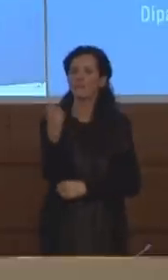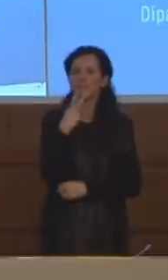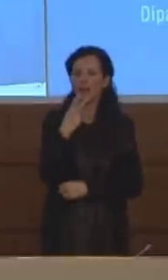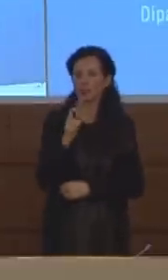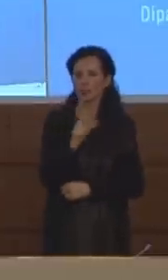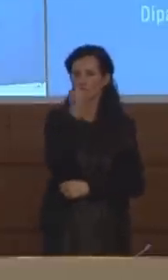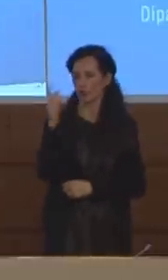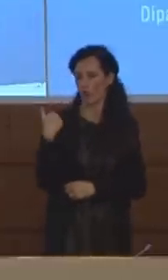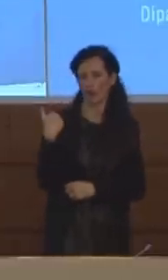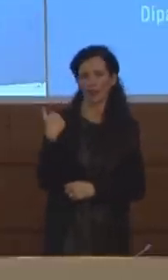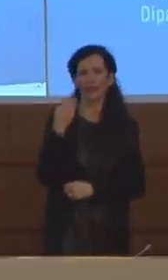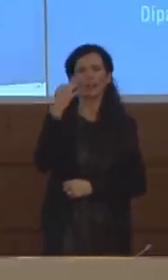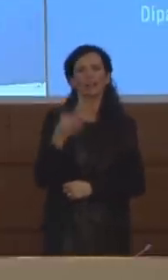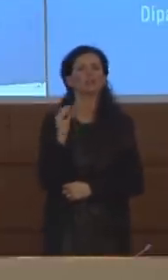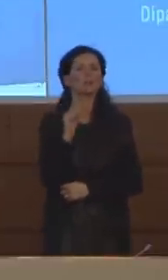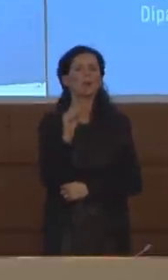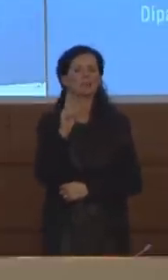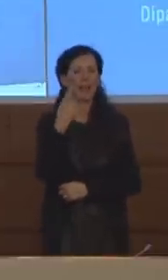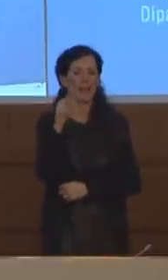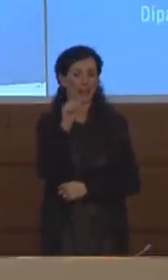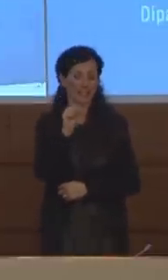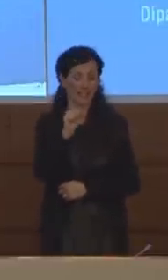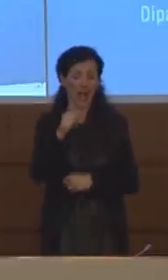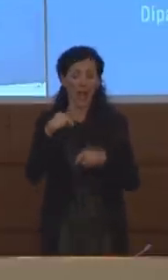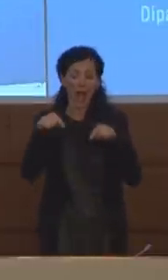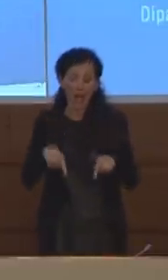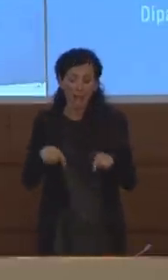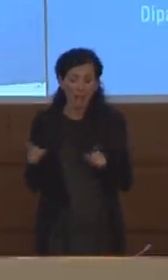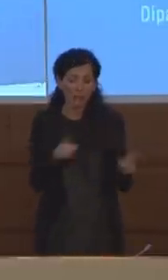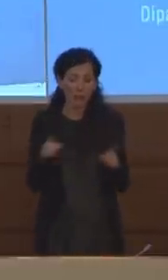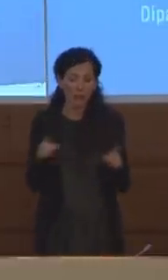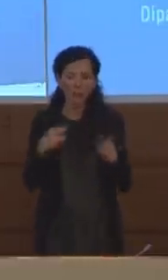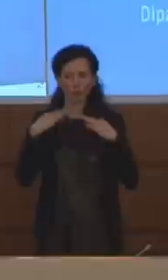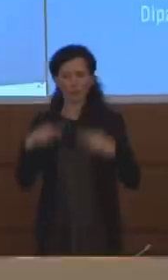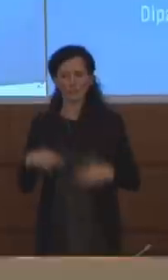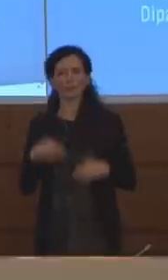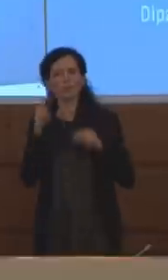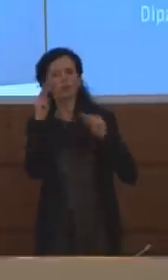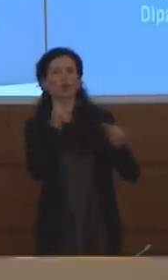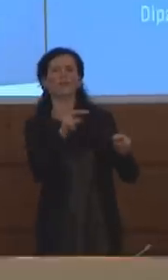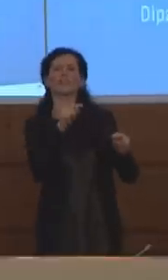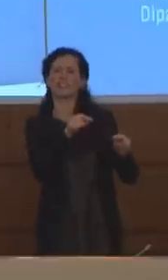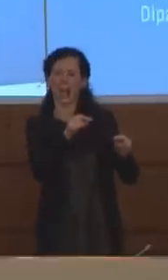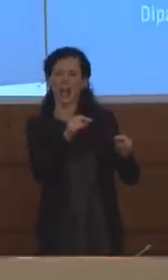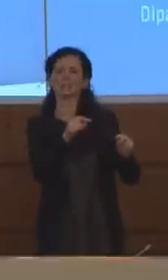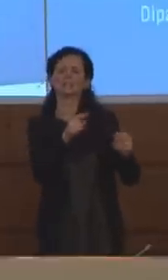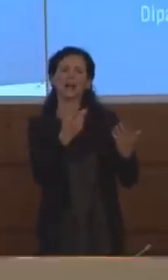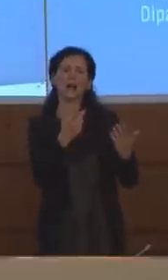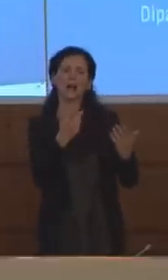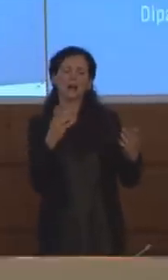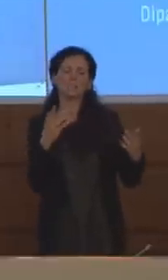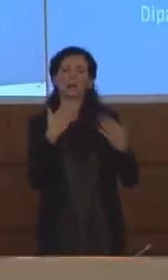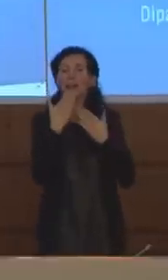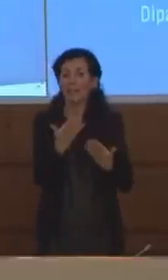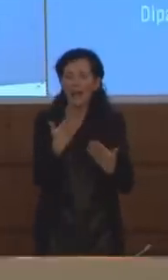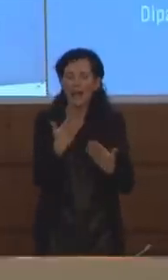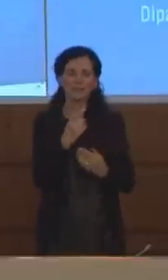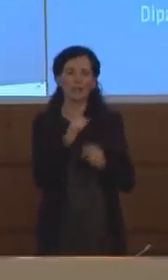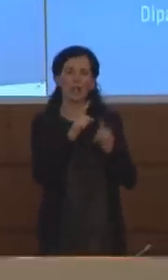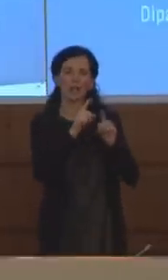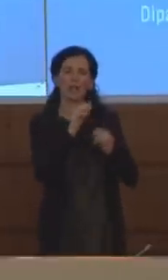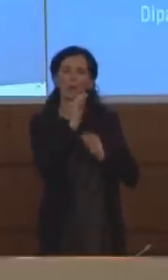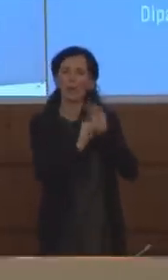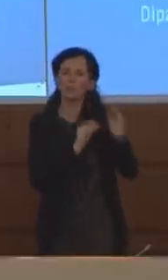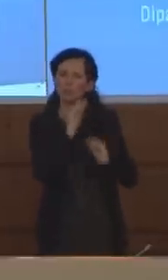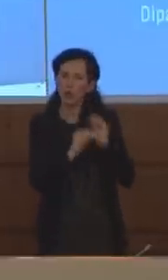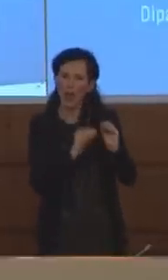sorveglianza che fa l'istituto in questo momento è una sorveglianza attraverso questionari e interviste fatte alle